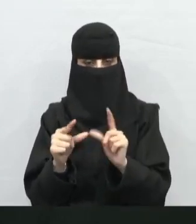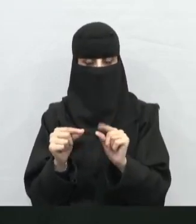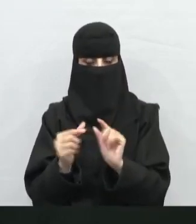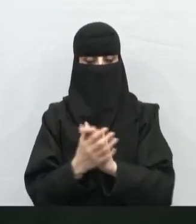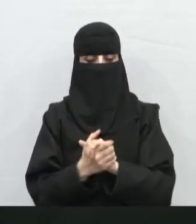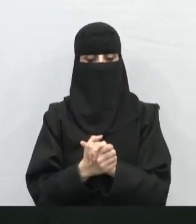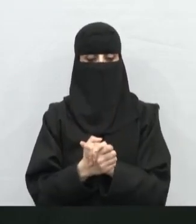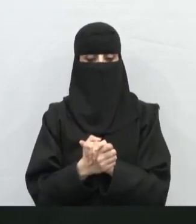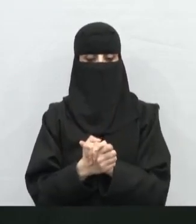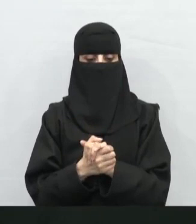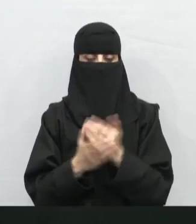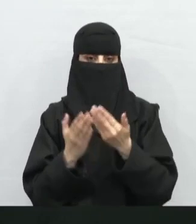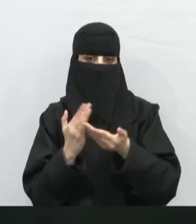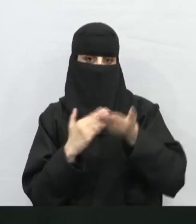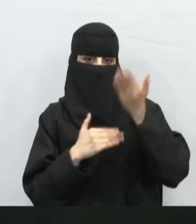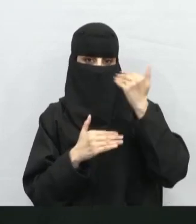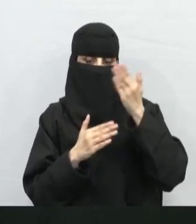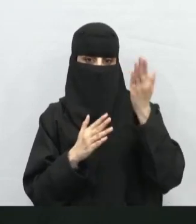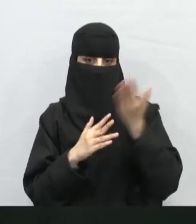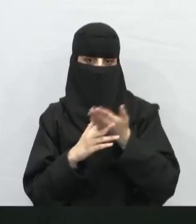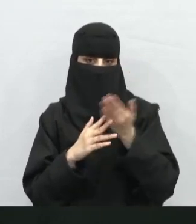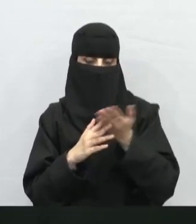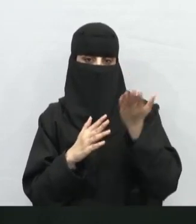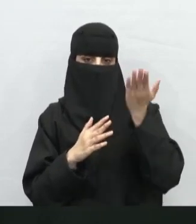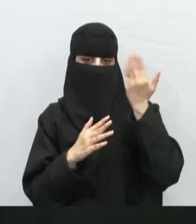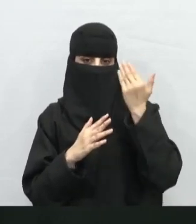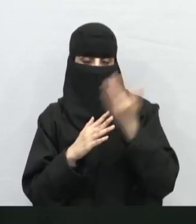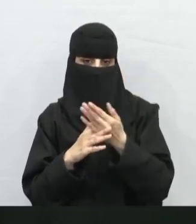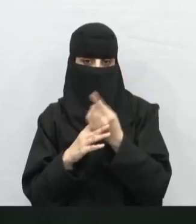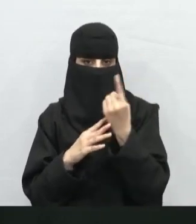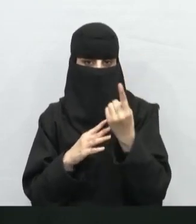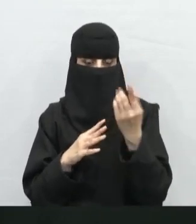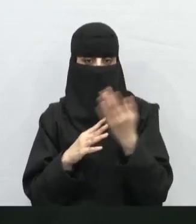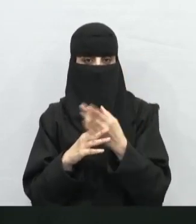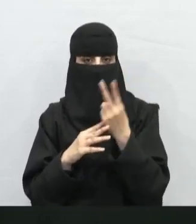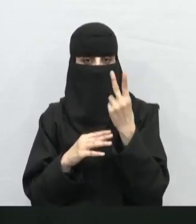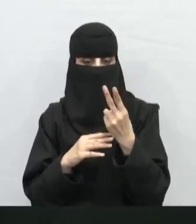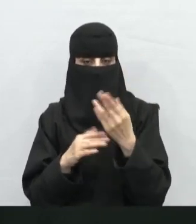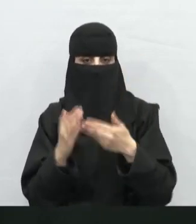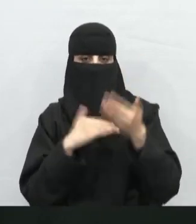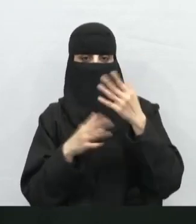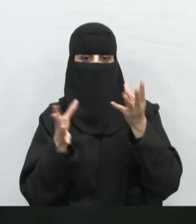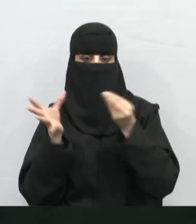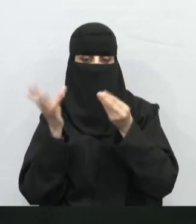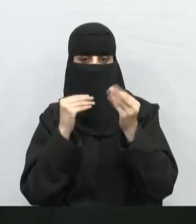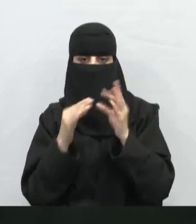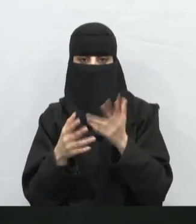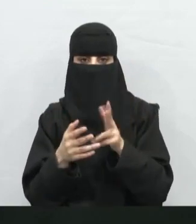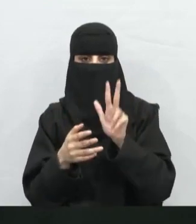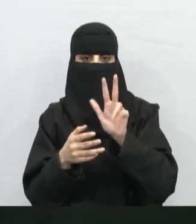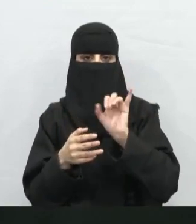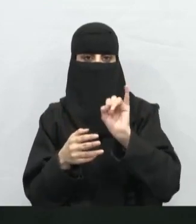الساكن والمقطع الساكن اخذناه واياكم ايضا في الوحدات السابقه مع الحروف لكن هنا نطبق واياكم